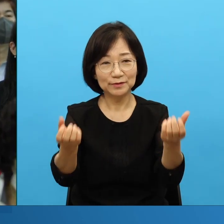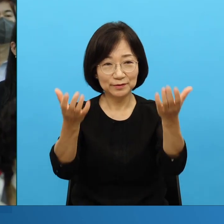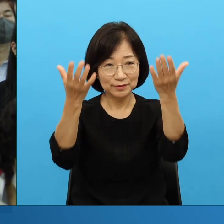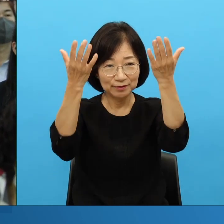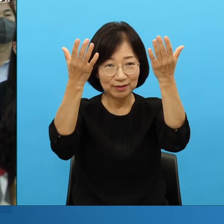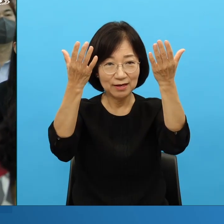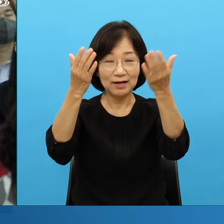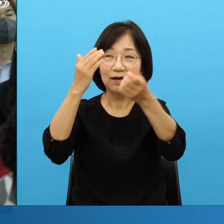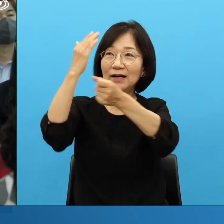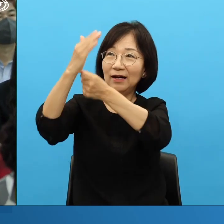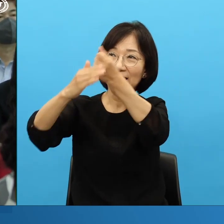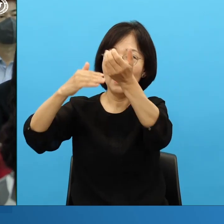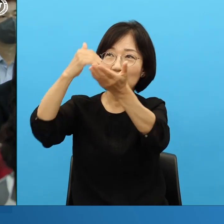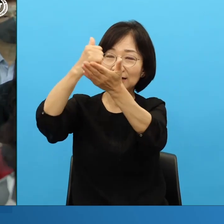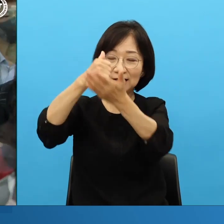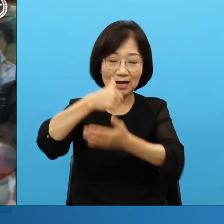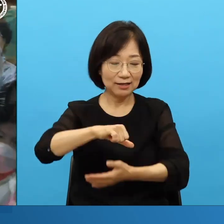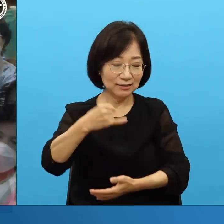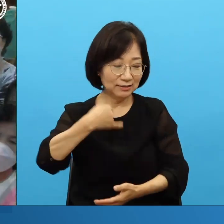할렐루야.